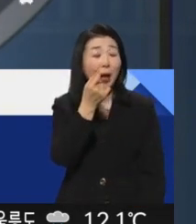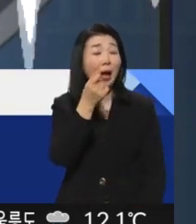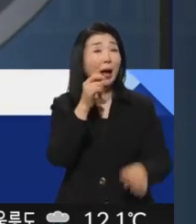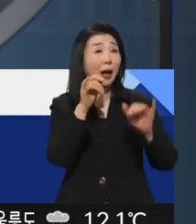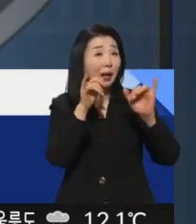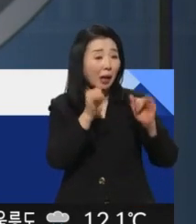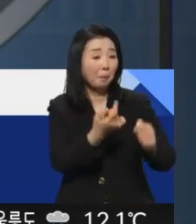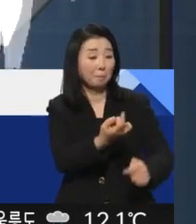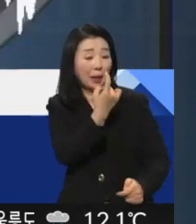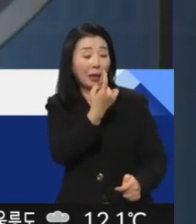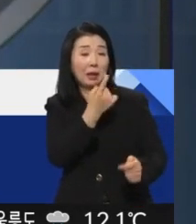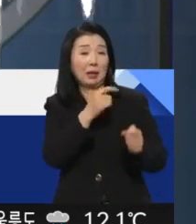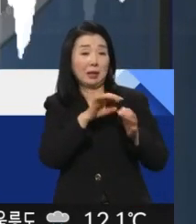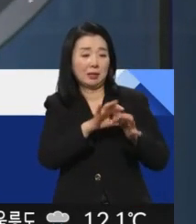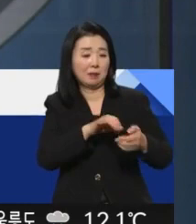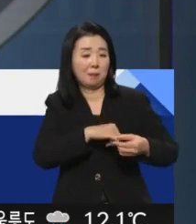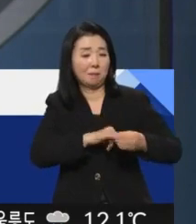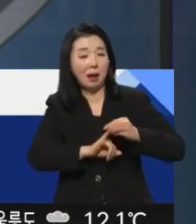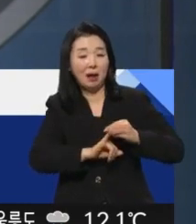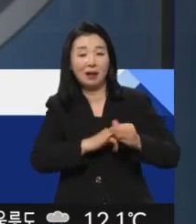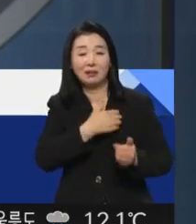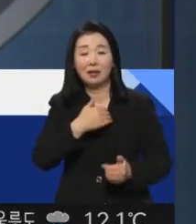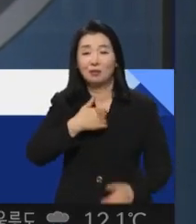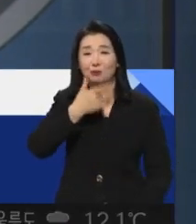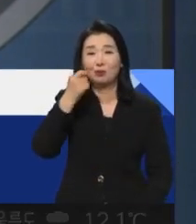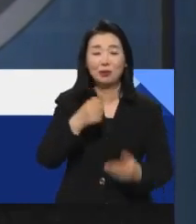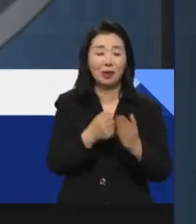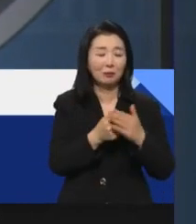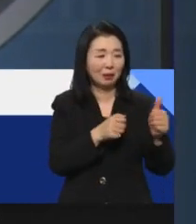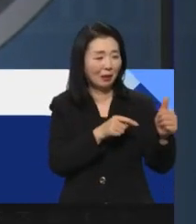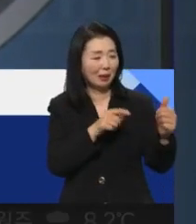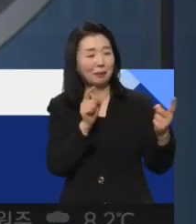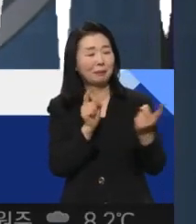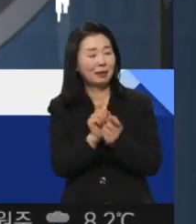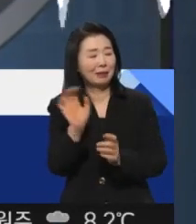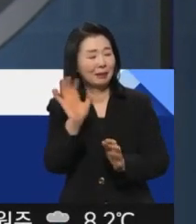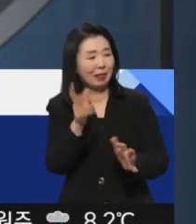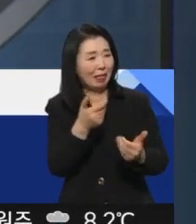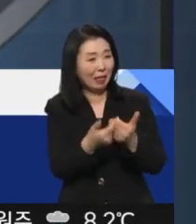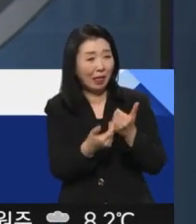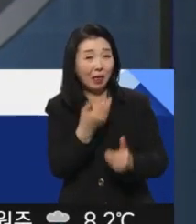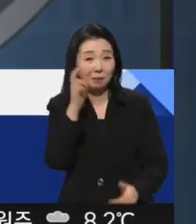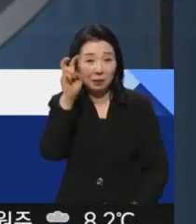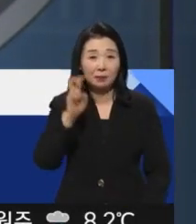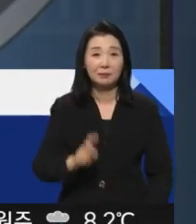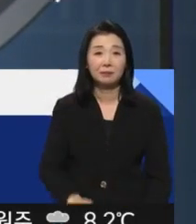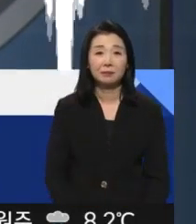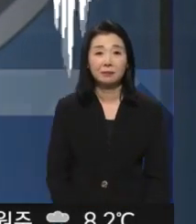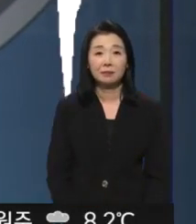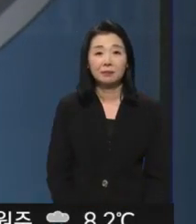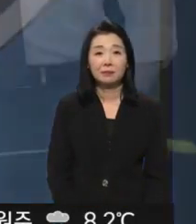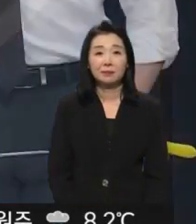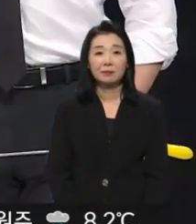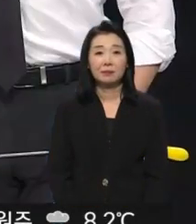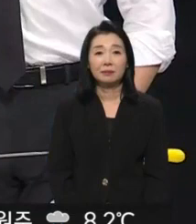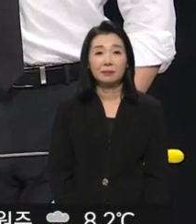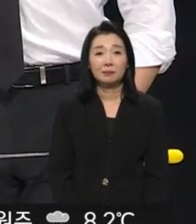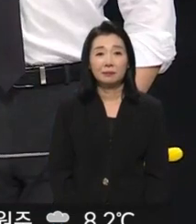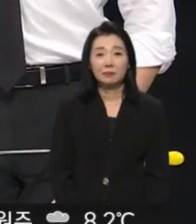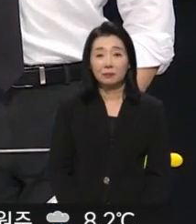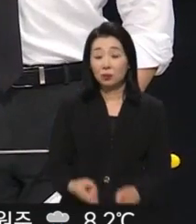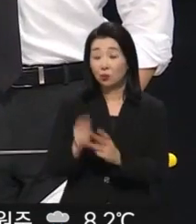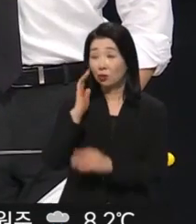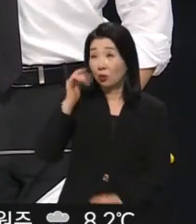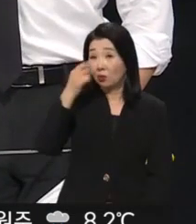때문에 그런 어떤 자신감 부족 때문에 야당 대표 만나는 거 꺼리는 거 아닌가라는 좀 생각이 듭니다. 윤